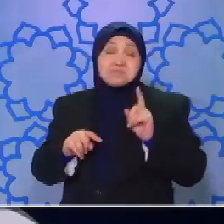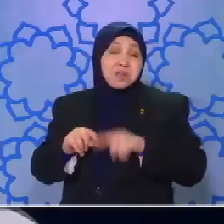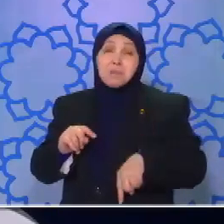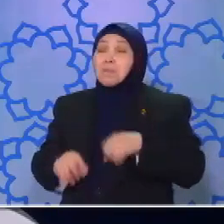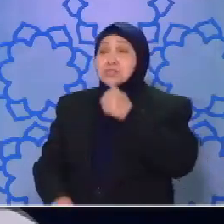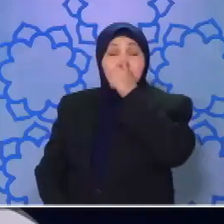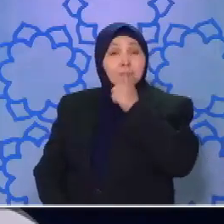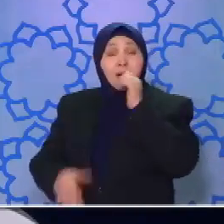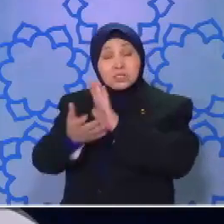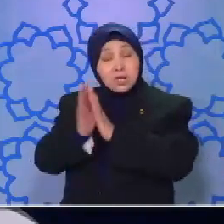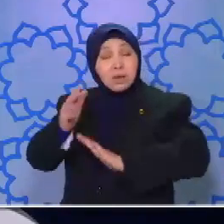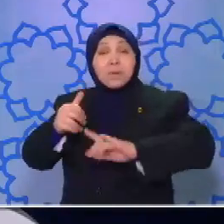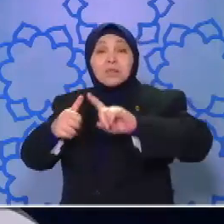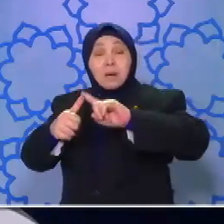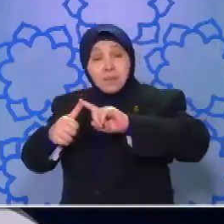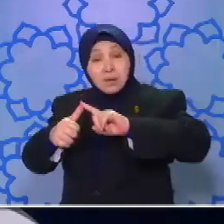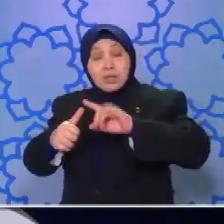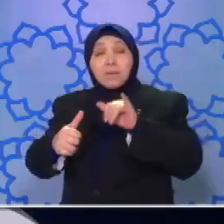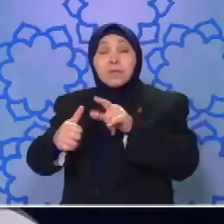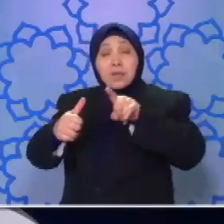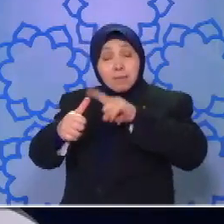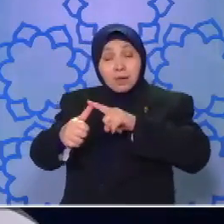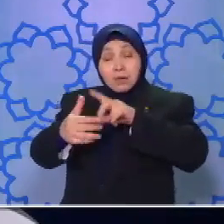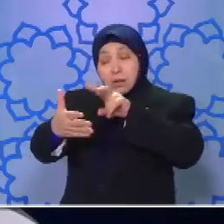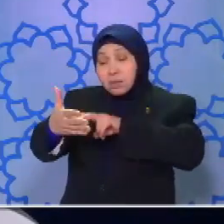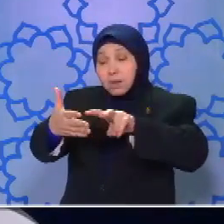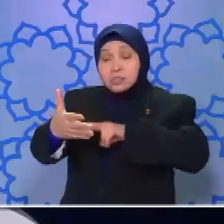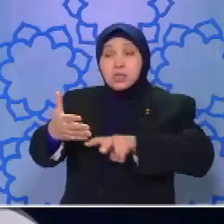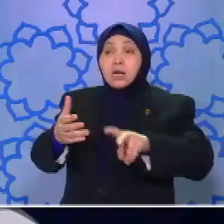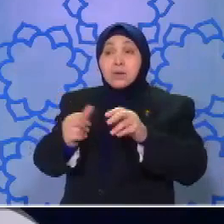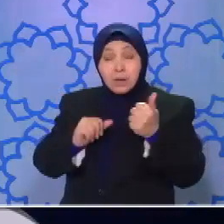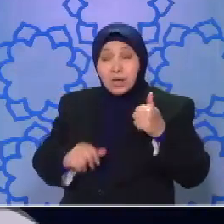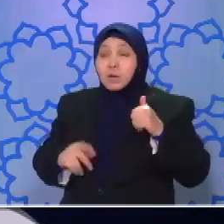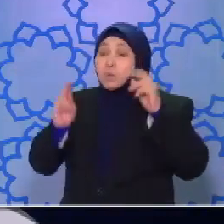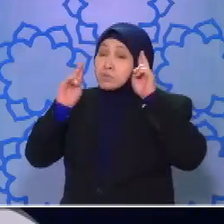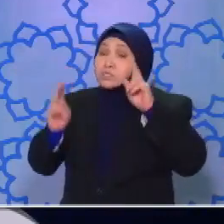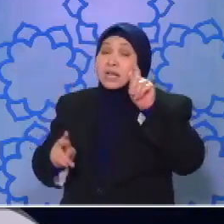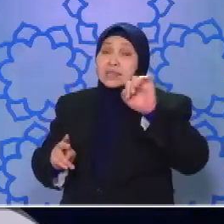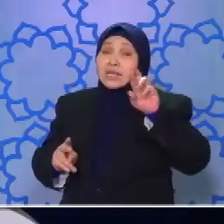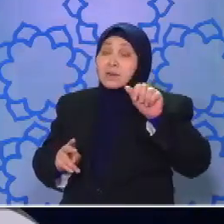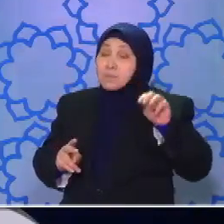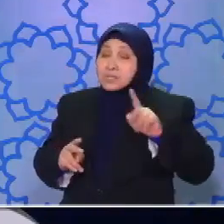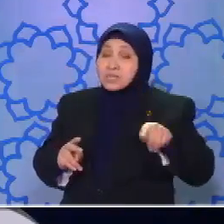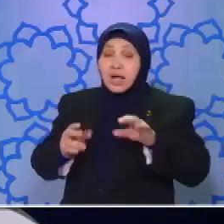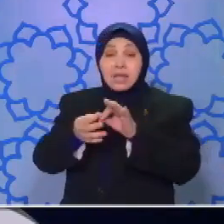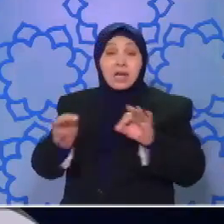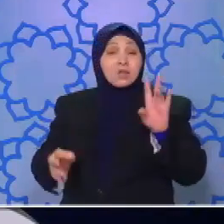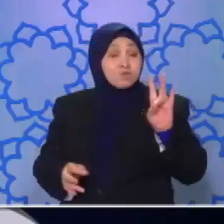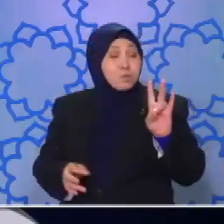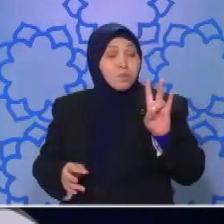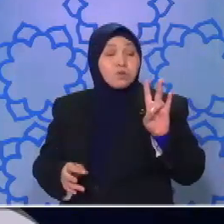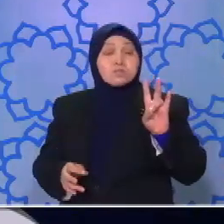bersabar. Maka yang pertama yang dibacakan oleh Ustaz Tirmizi sebentar tadi, kita nak baca sekali lagi ayat